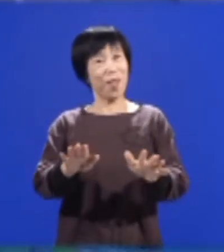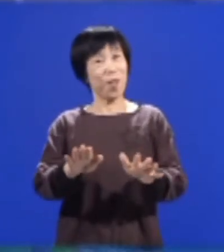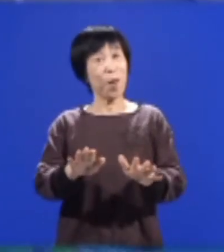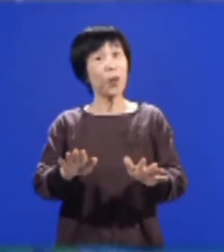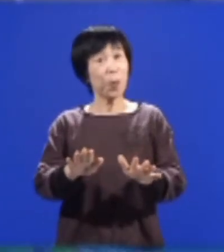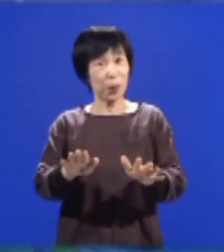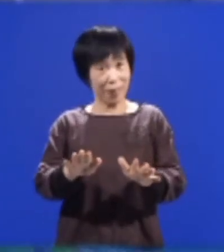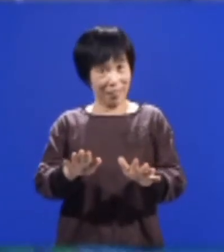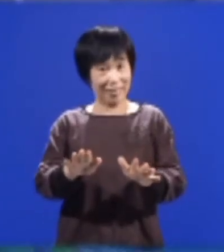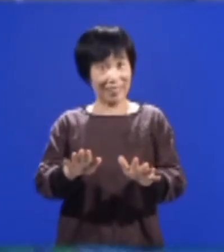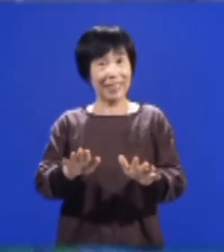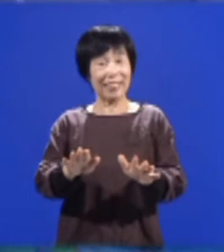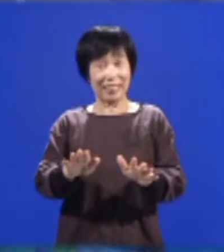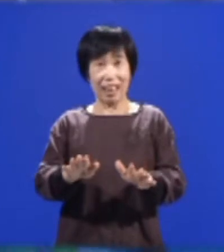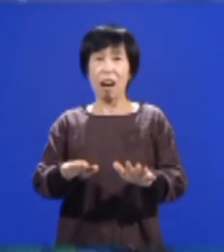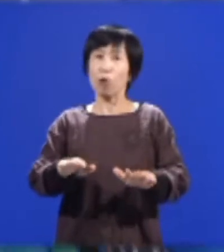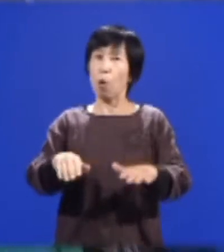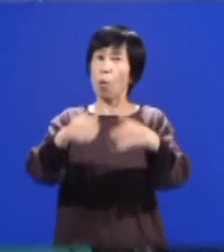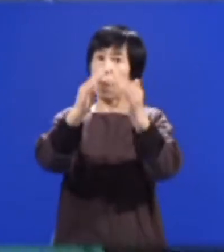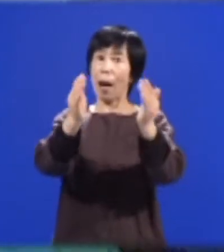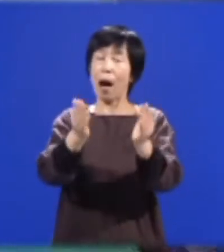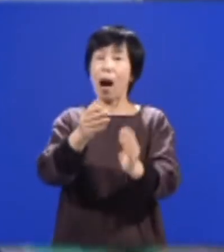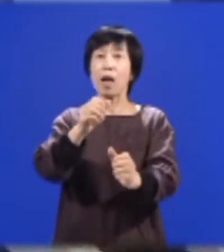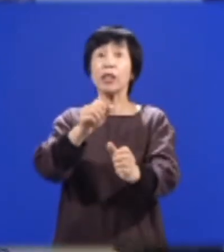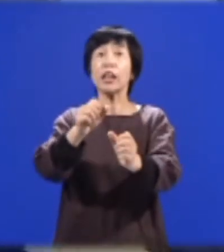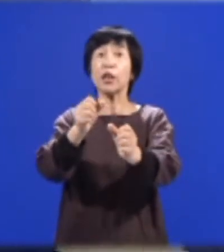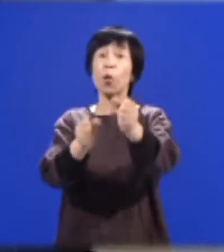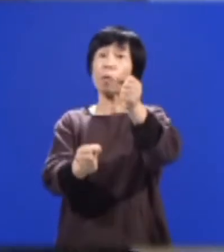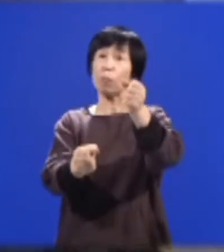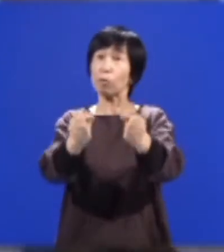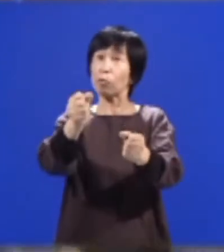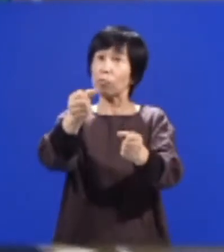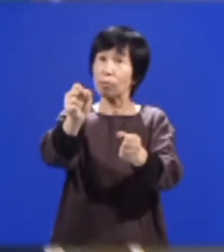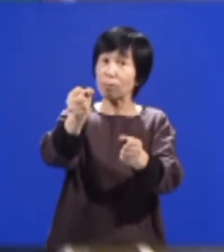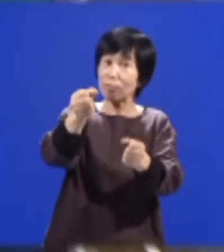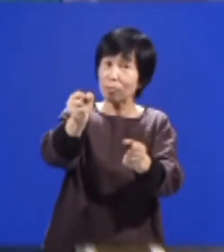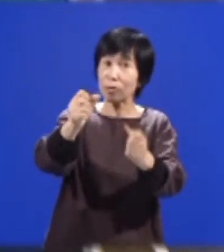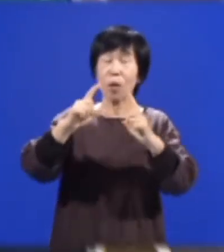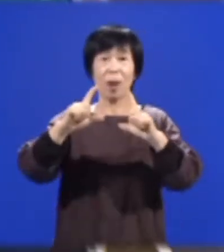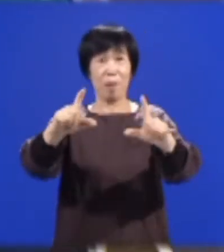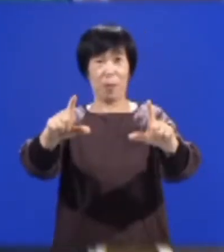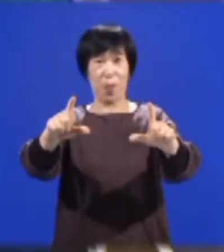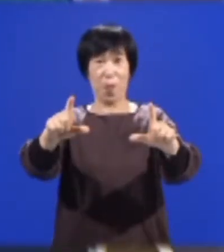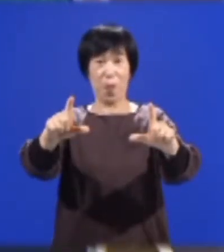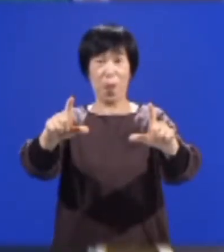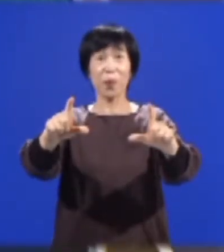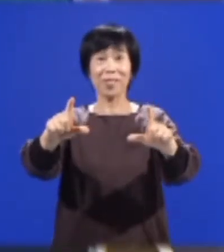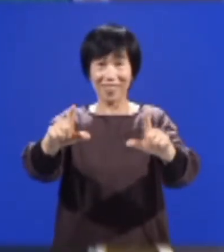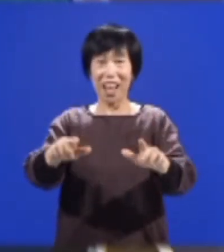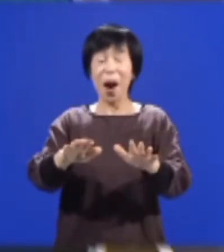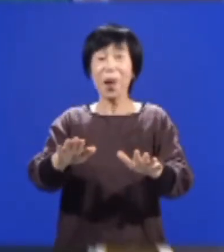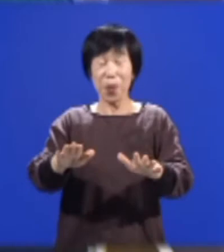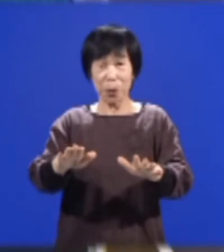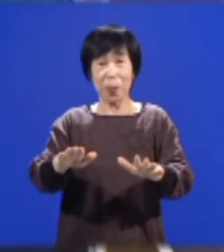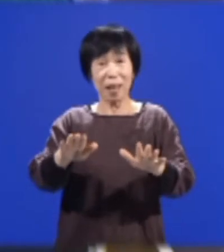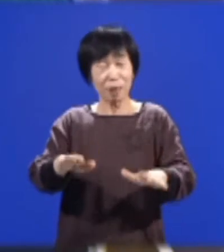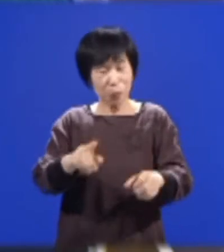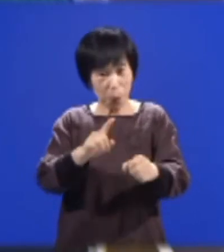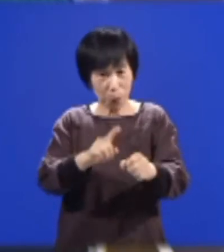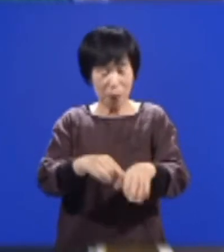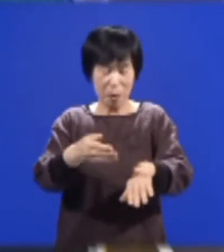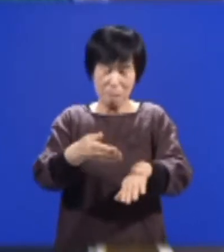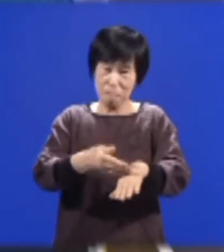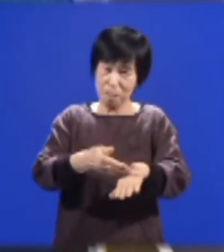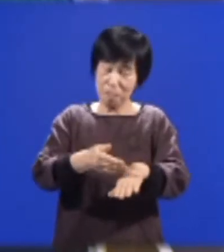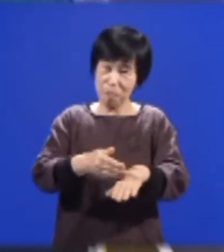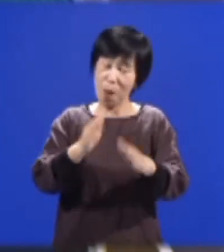塩浜児童館を利用している子どもたちによる人形劇の発表です。子どもたちはこのイベントのために練